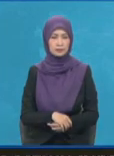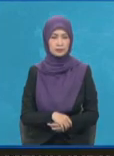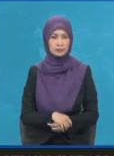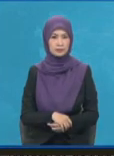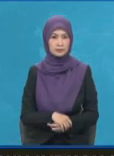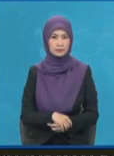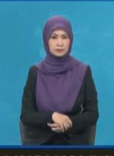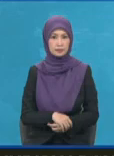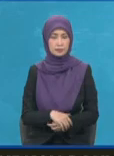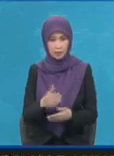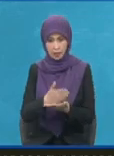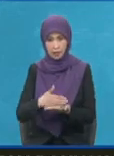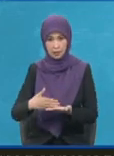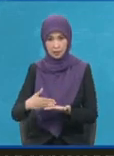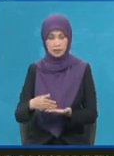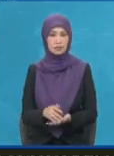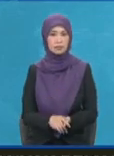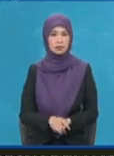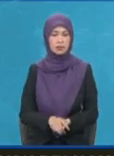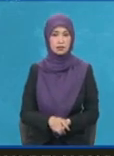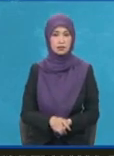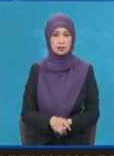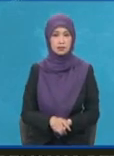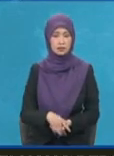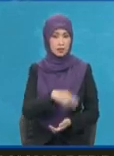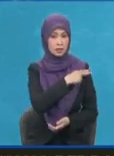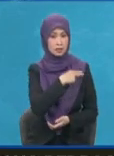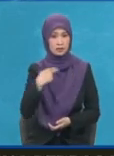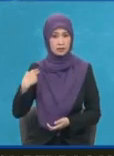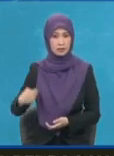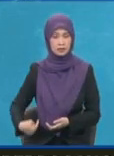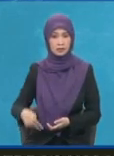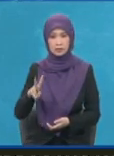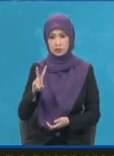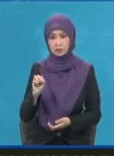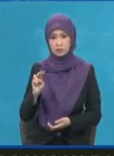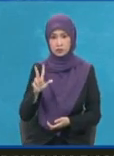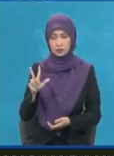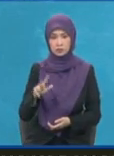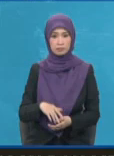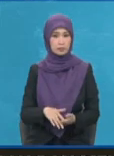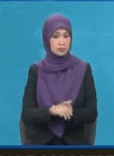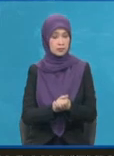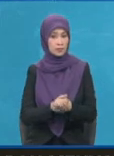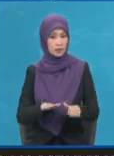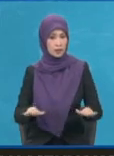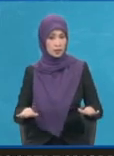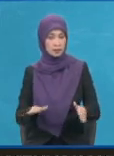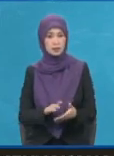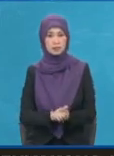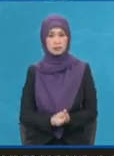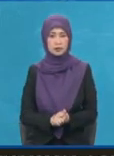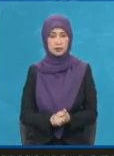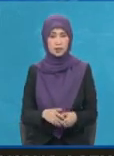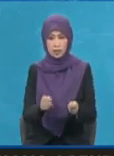Sebagai sebagian daripada bulan keselamatan Sinar 2023 Jiraiya mengenai kepentingan keselamatan dan kesehatan di tempat